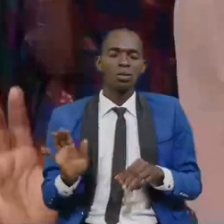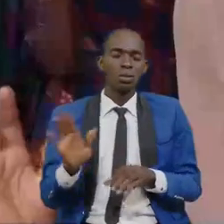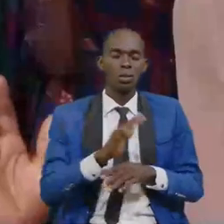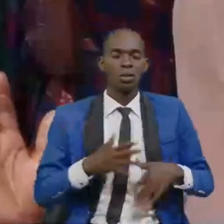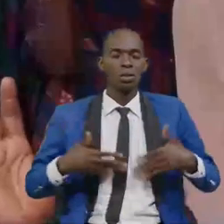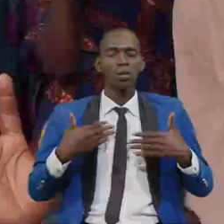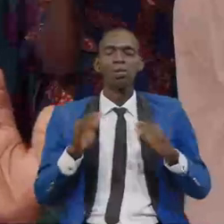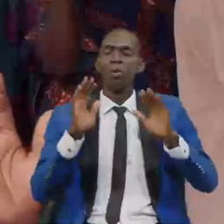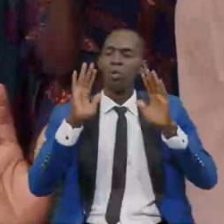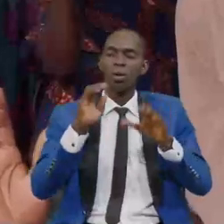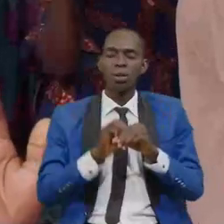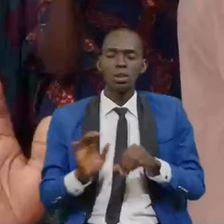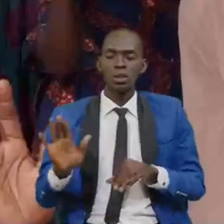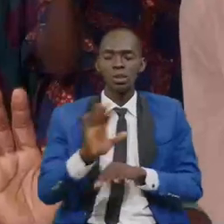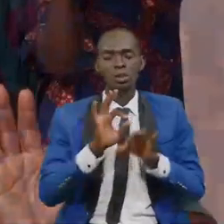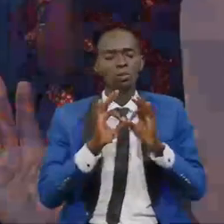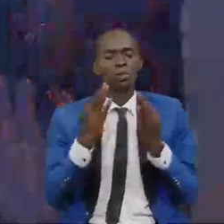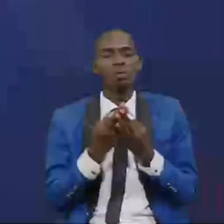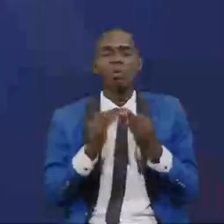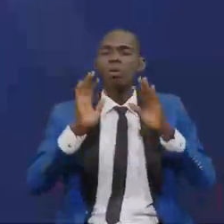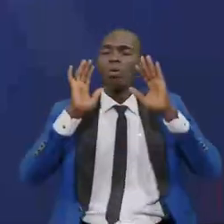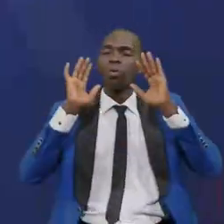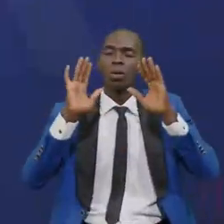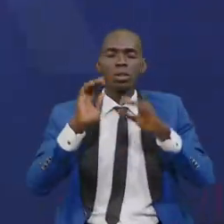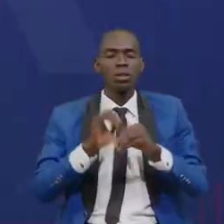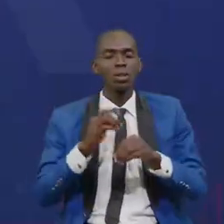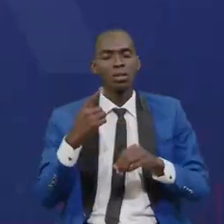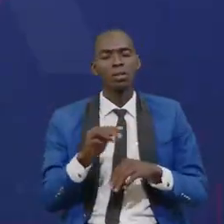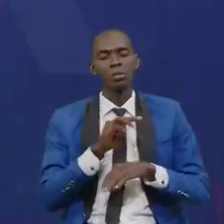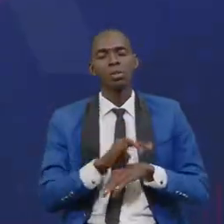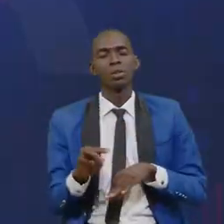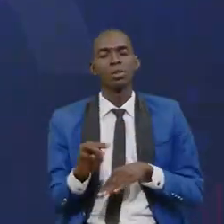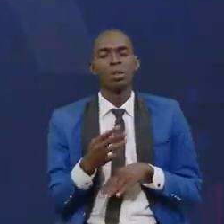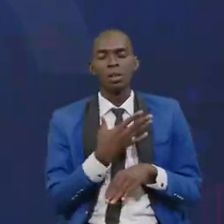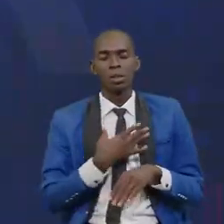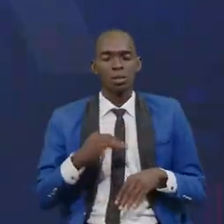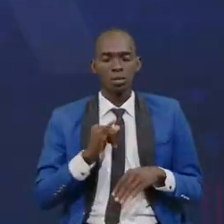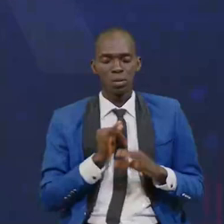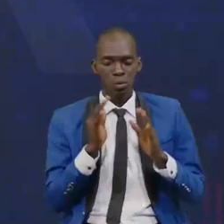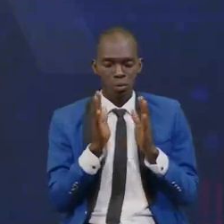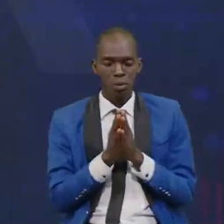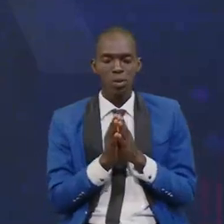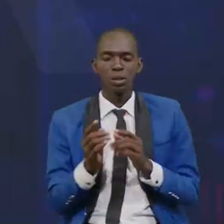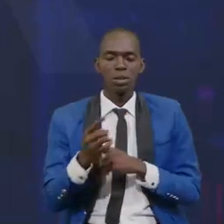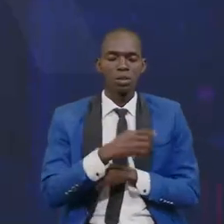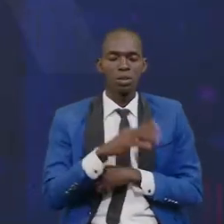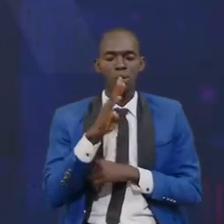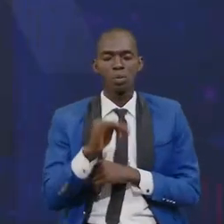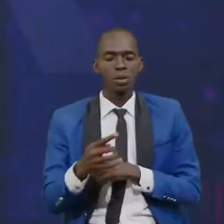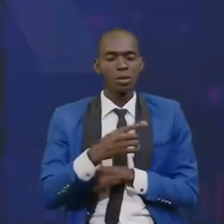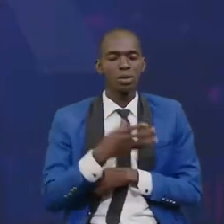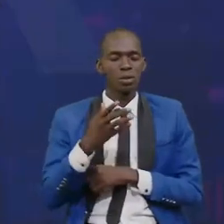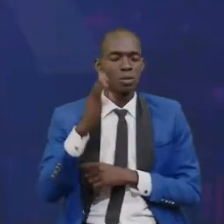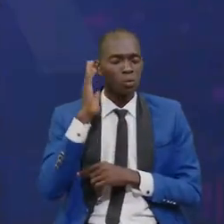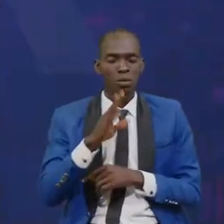Prodiges dans leur famille. Prodiges dans le ministère. Et je prie de jour en jour qu'il y